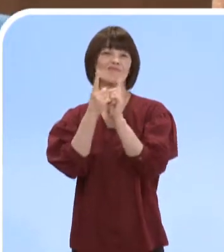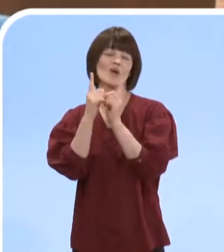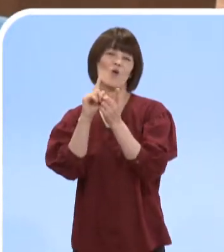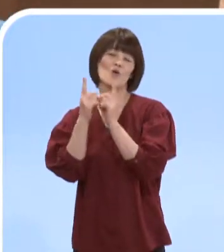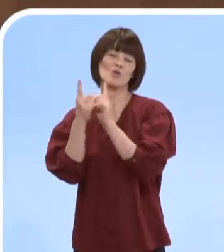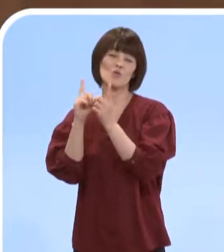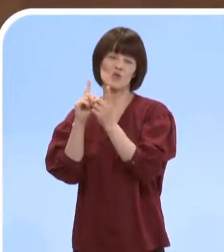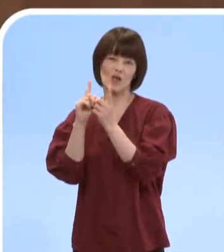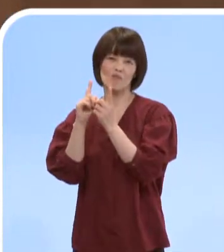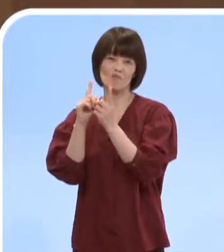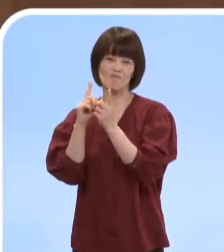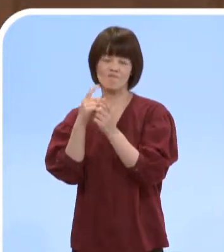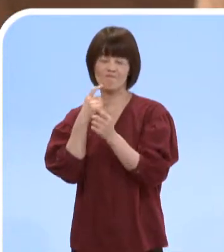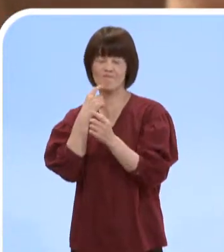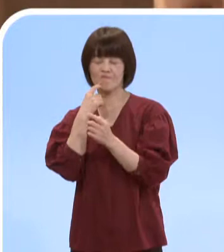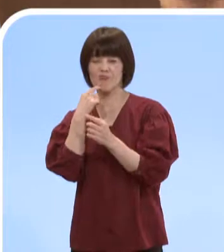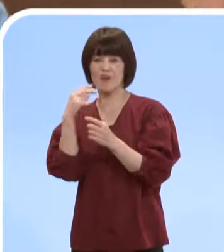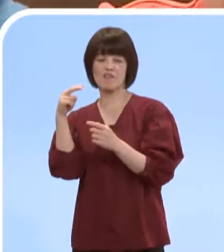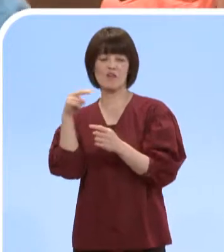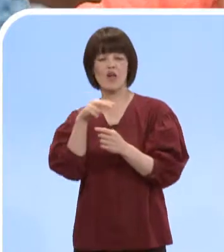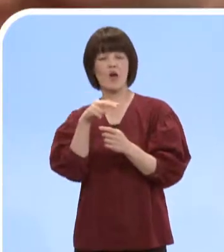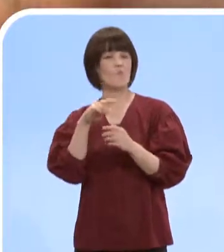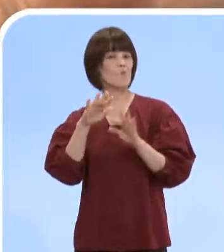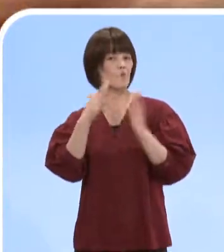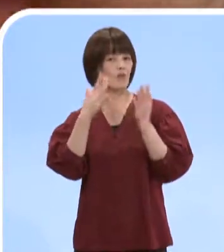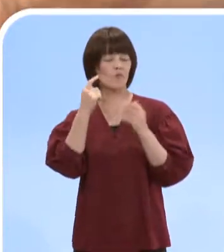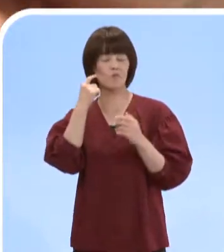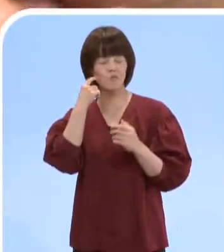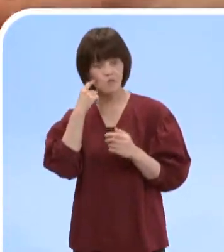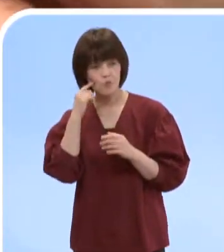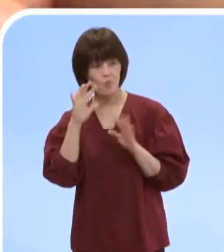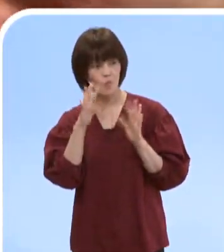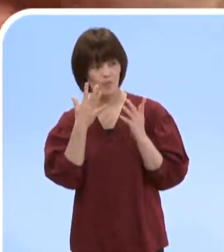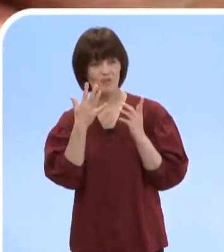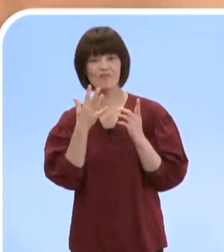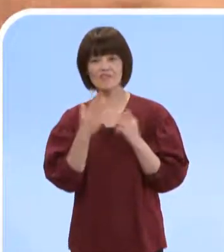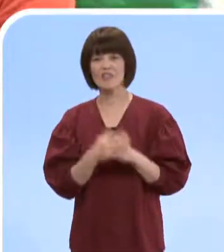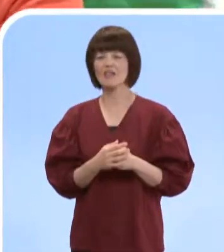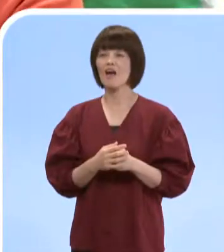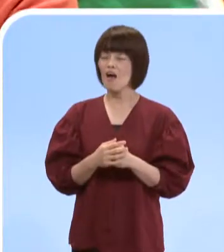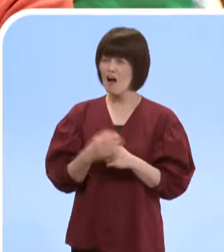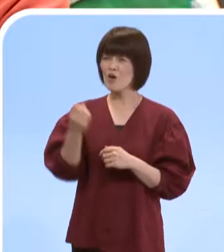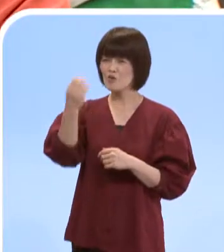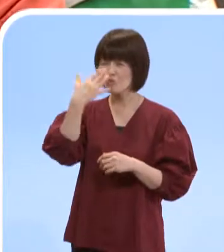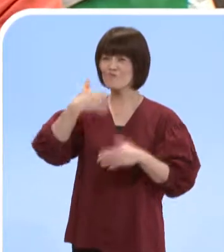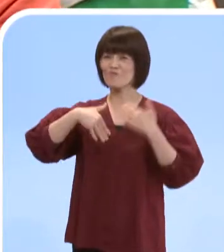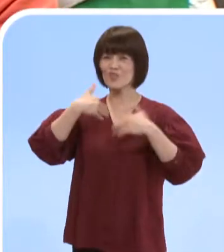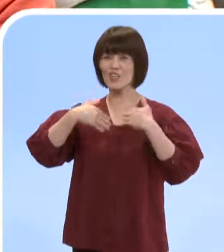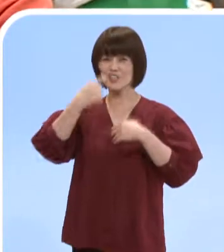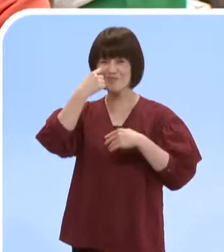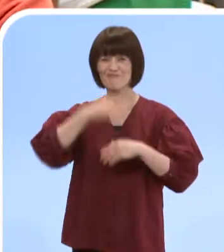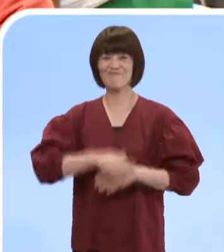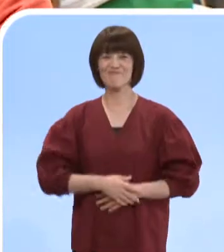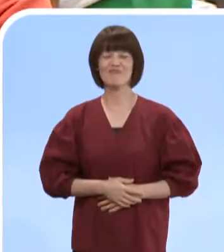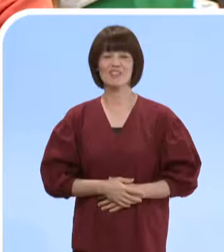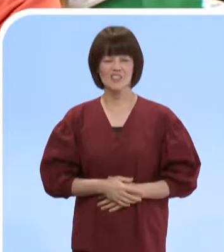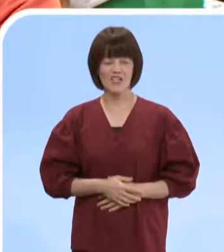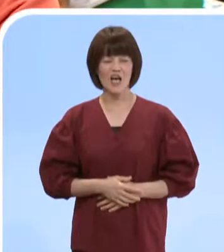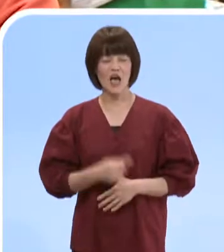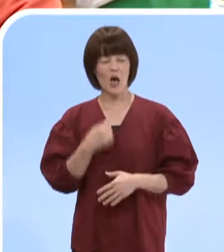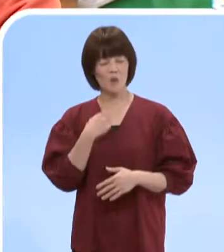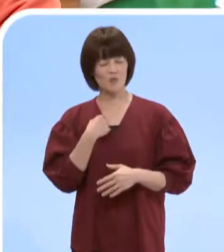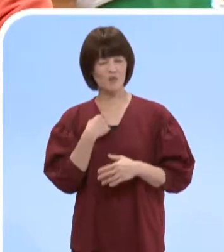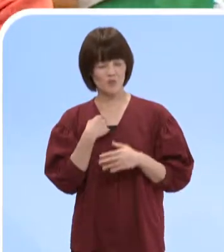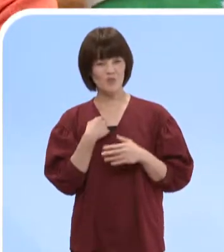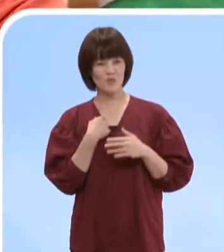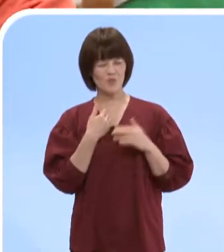ていう感じで、その偏見とか全然ないし、 嘘ないですもんね。 そうそうそうそう、ね、 そうやって嬉しいな。 うちの田舎こんなおっちゃん